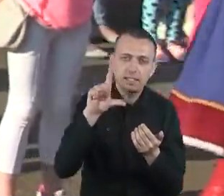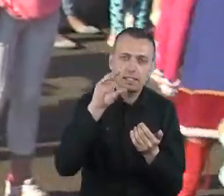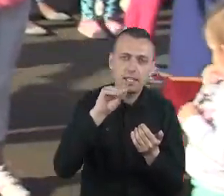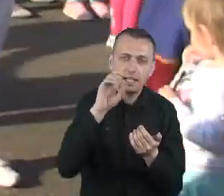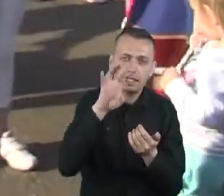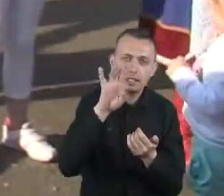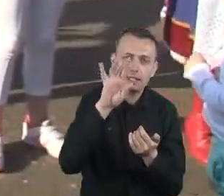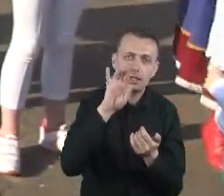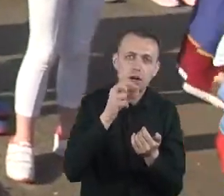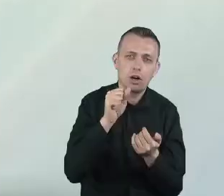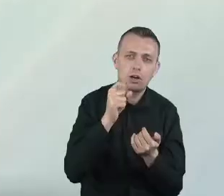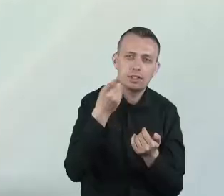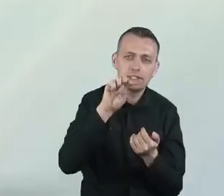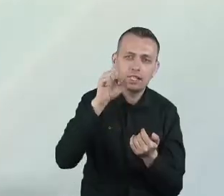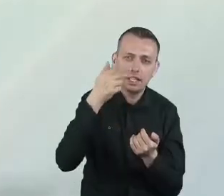Quattro.